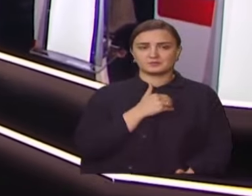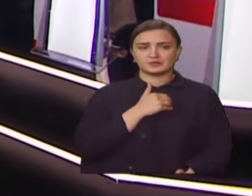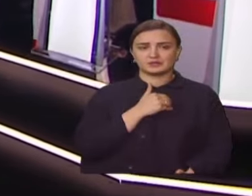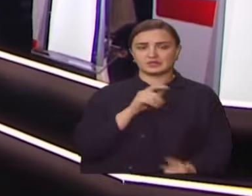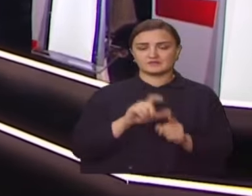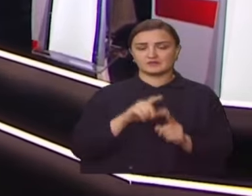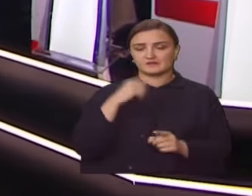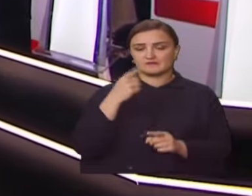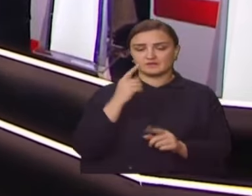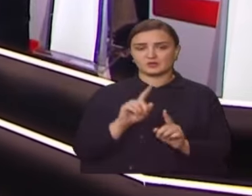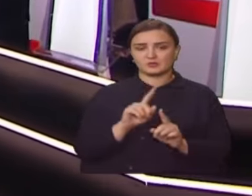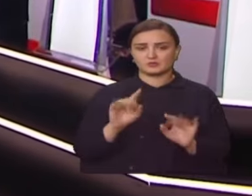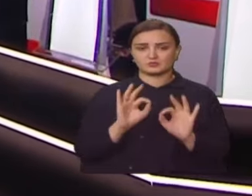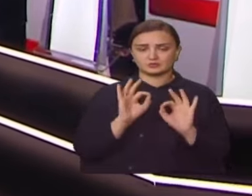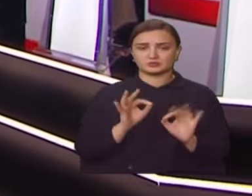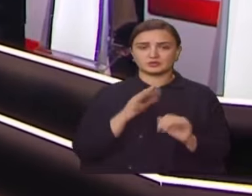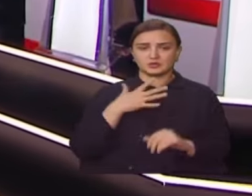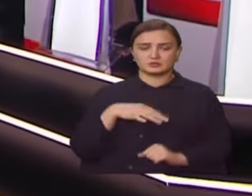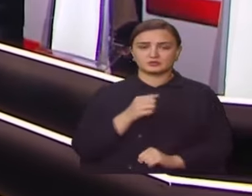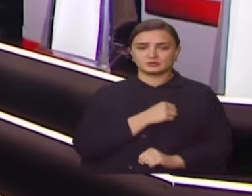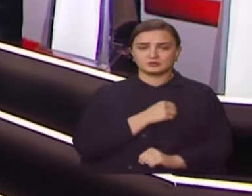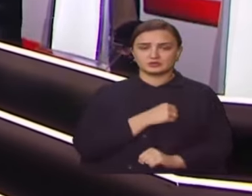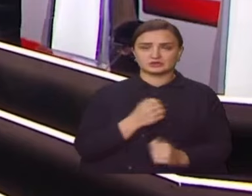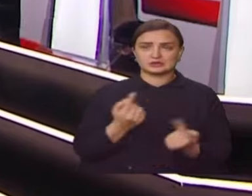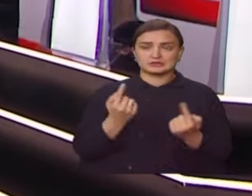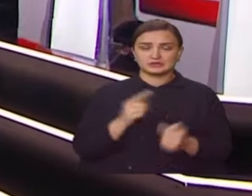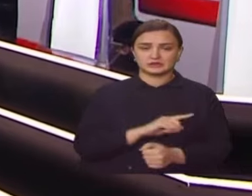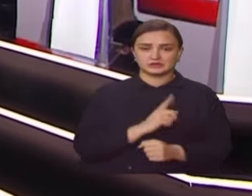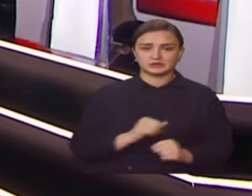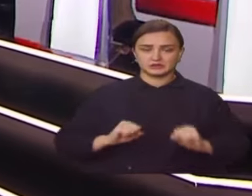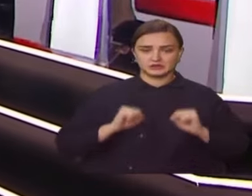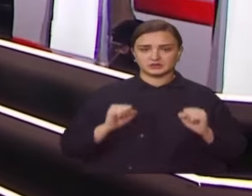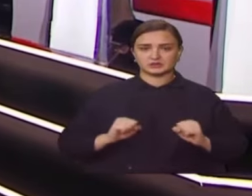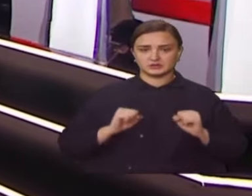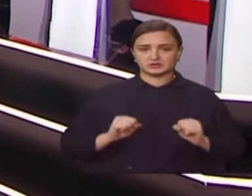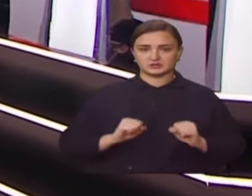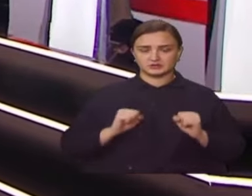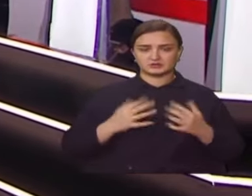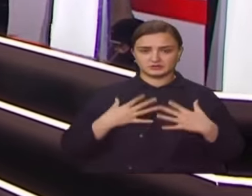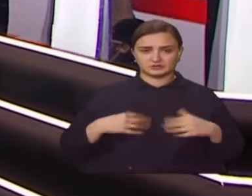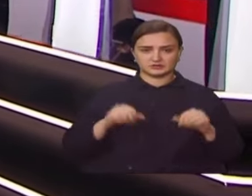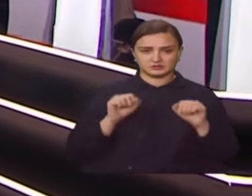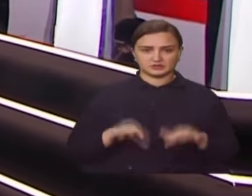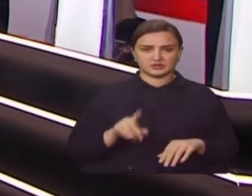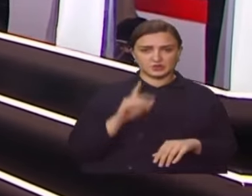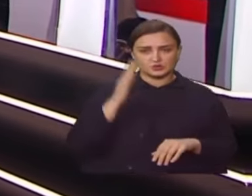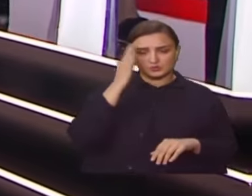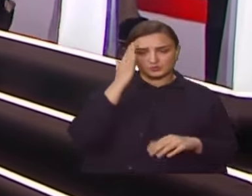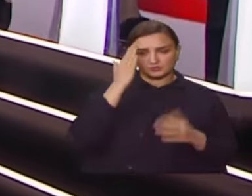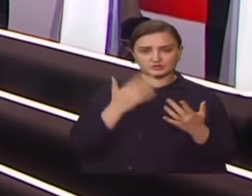ძალსახად ვთქვა, რომ სწორედ ქართული ჯარის ძალიან დიდი ძალისხმევით და მეცადინეობით და გამოვლენილი